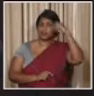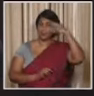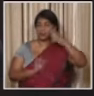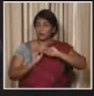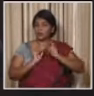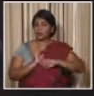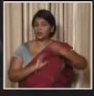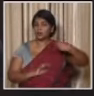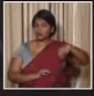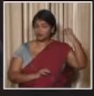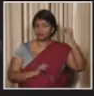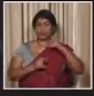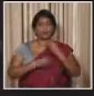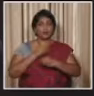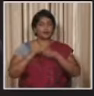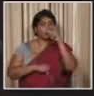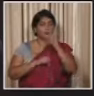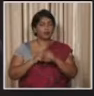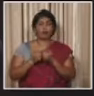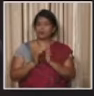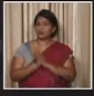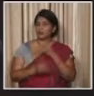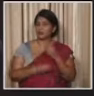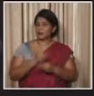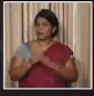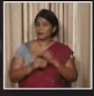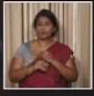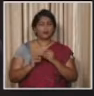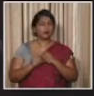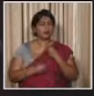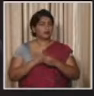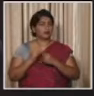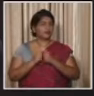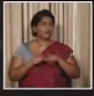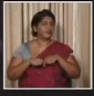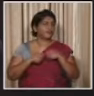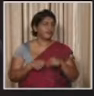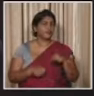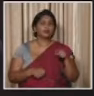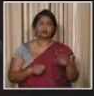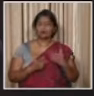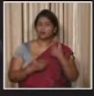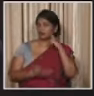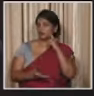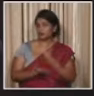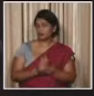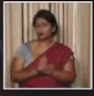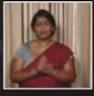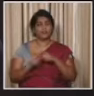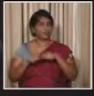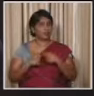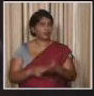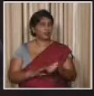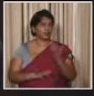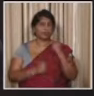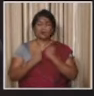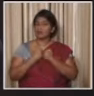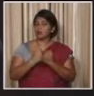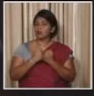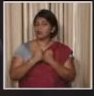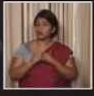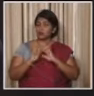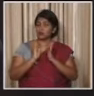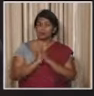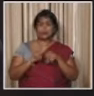වැඩි කරනකොට කර්මාන්ත කරුවන්ට තමන්ගේ නිෂ්පාදන ධාරිතාවයේ නිෂ්පාදන වියදම ඒවා දරා ගන්න අමාරුයි. එතකොට ප්‍රවාහන වියදම් ඒවා